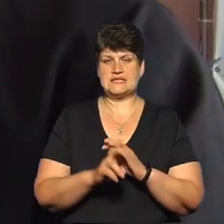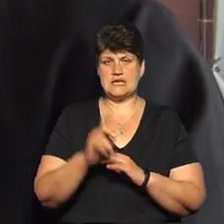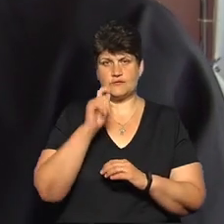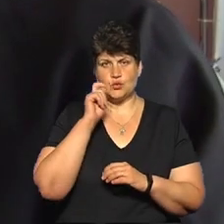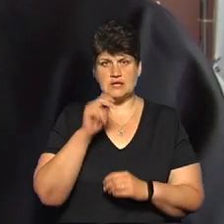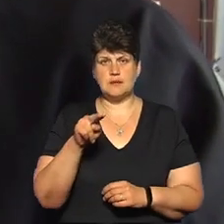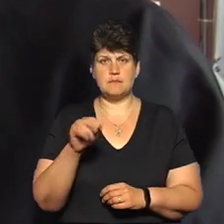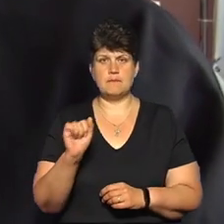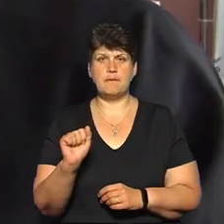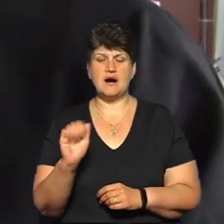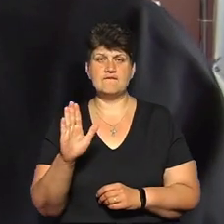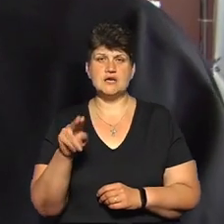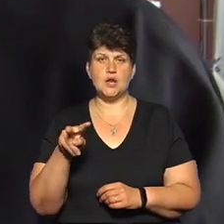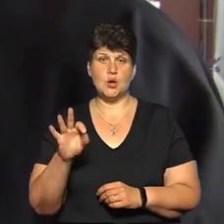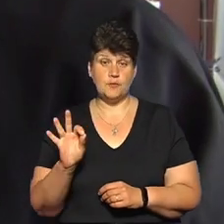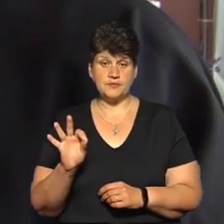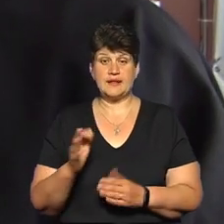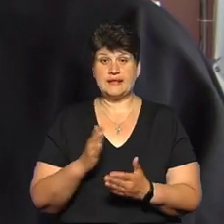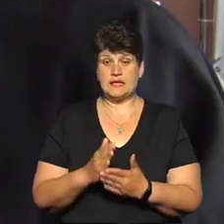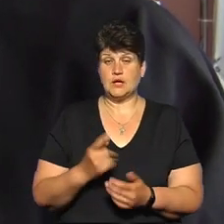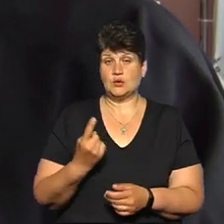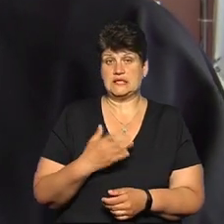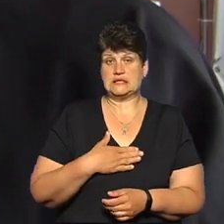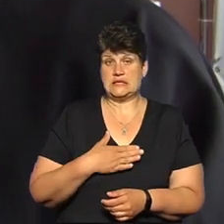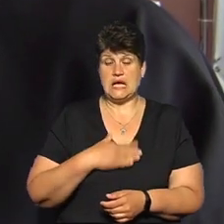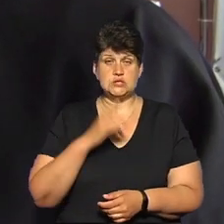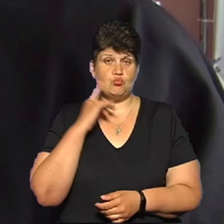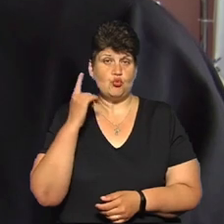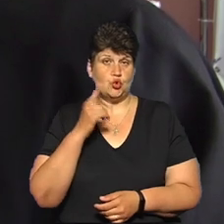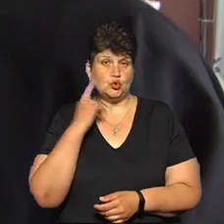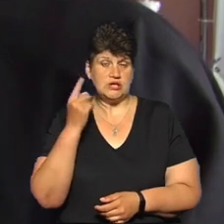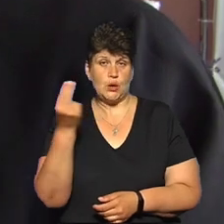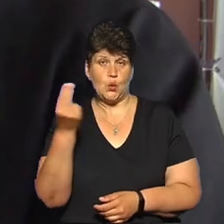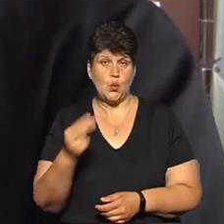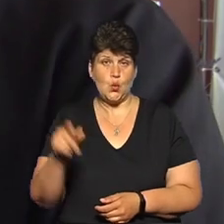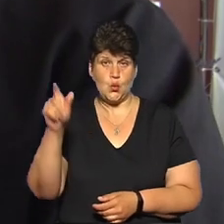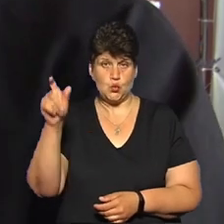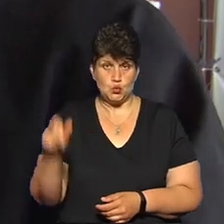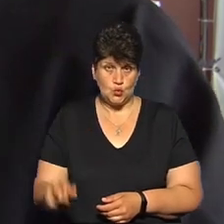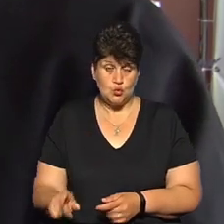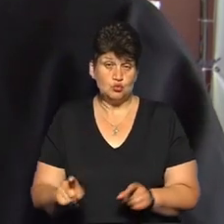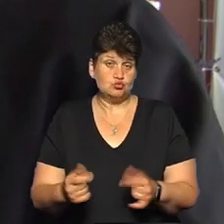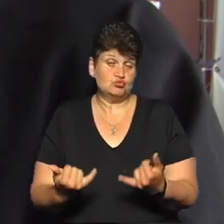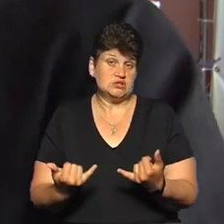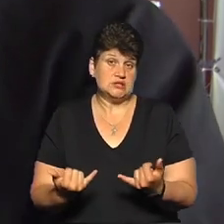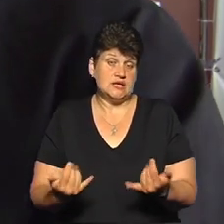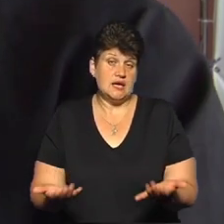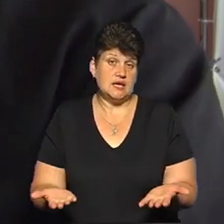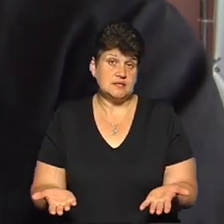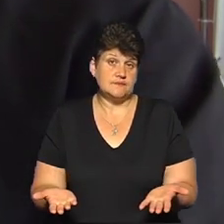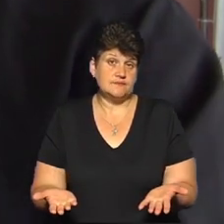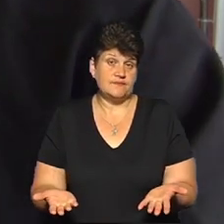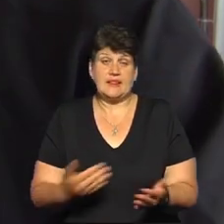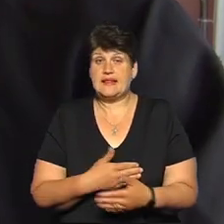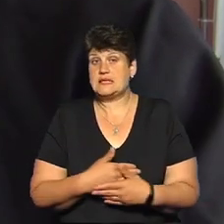Є такий один наш місцевий молодий художник, котрий чомусь зараз не захотів